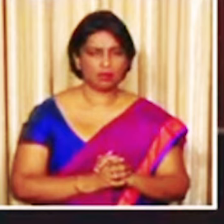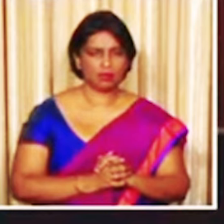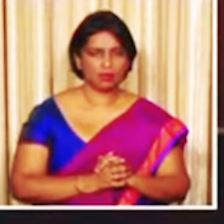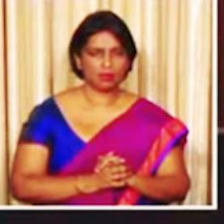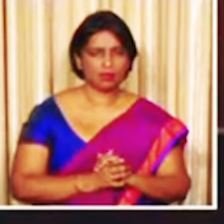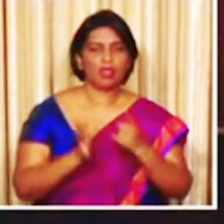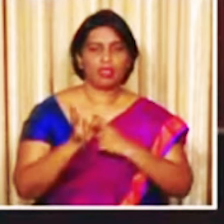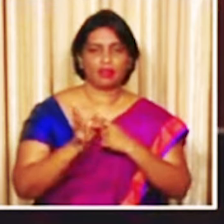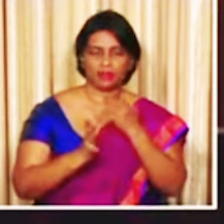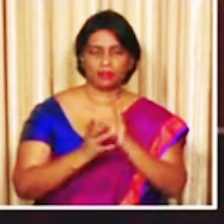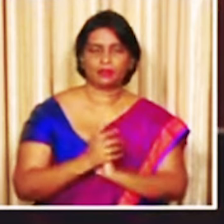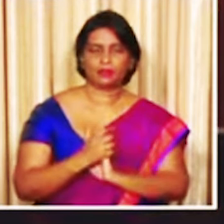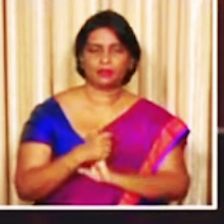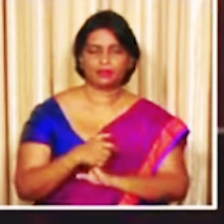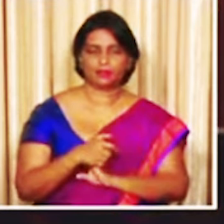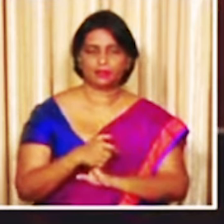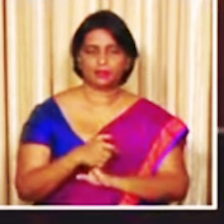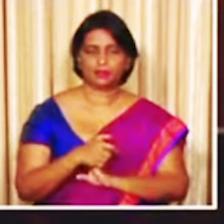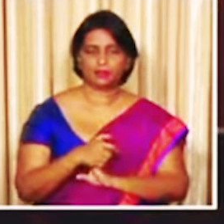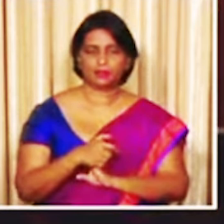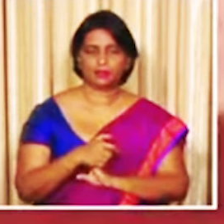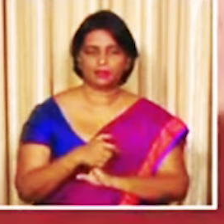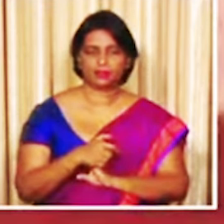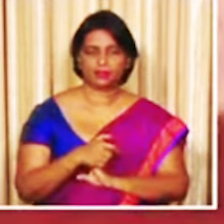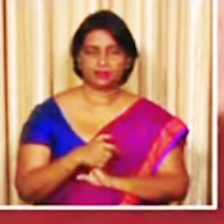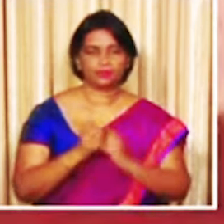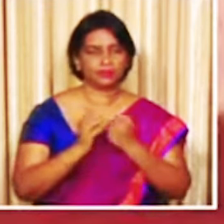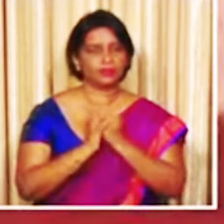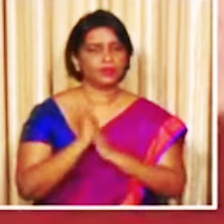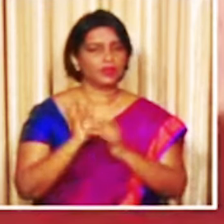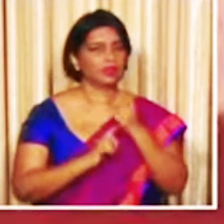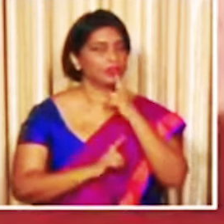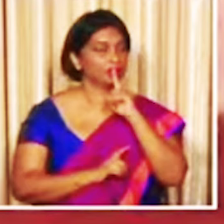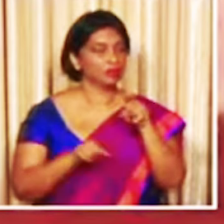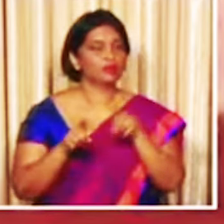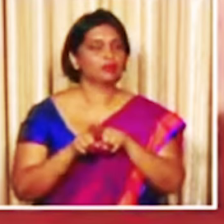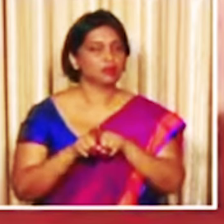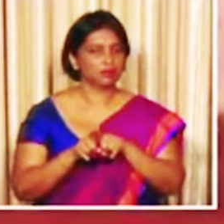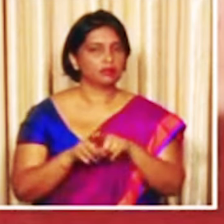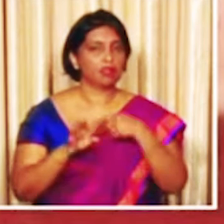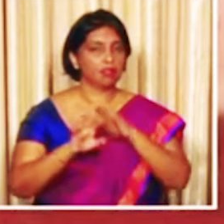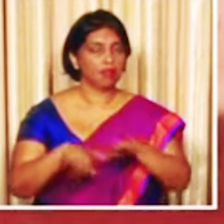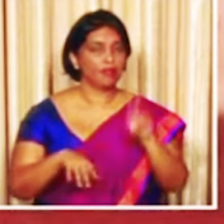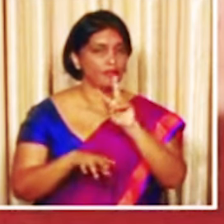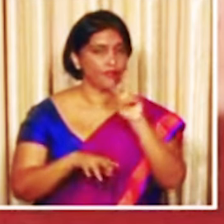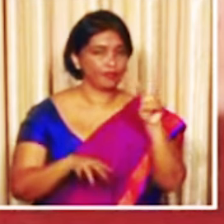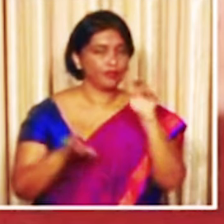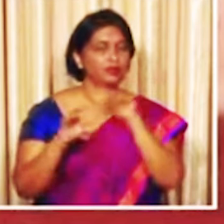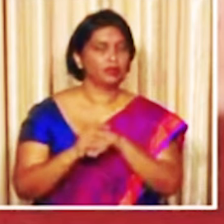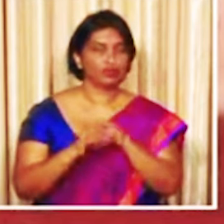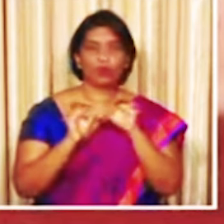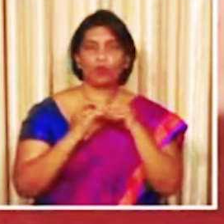ජයරත්න ඇමතිතුමා. ලස්න රුඩ ගරු මන්ත්‍රීතුමනි මේ අපේ ගරු මන්ත්‍රීතුමිය මතු කරපු කාරණාව ඔය අපේ දරුවෝ 22ක් ඉන්න